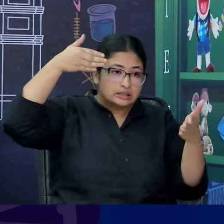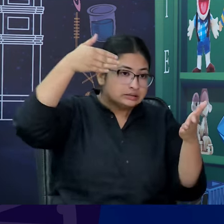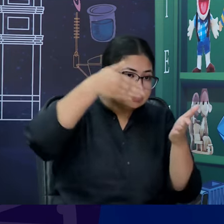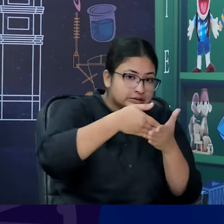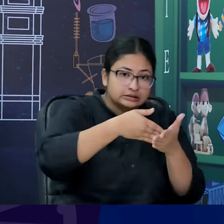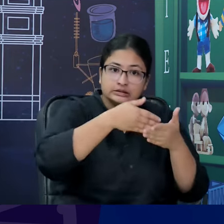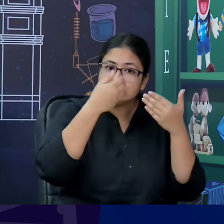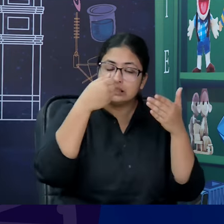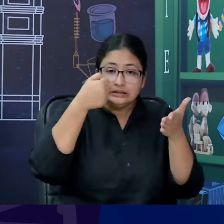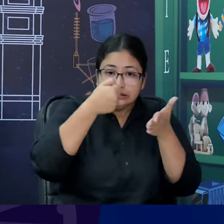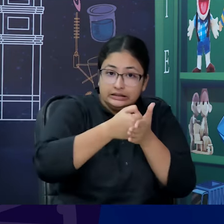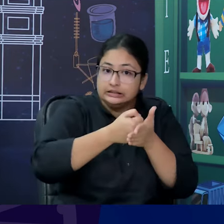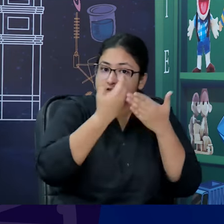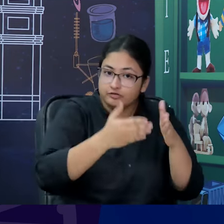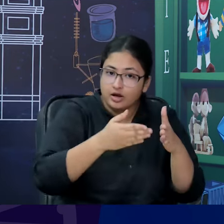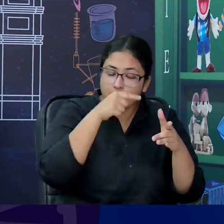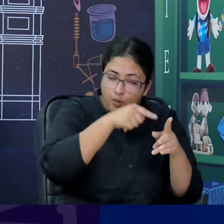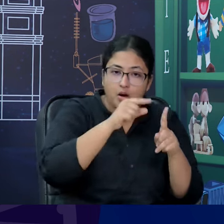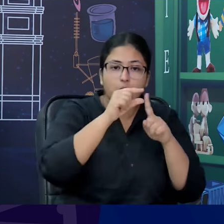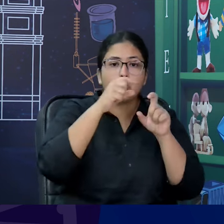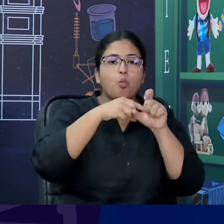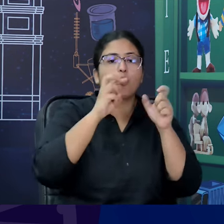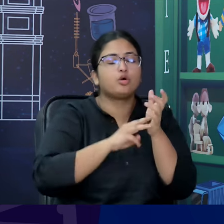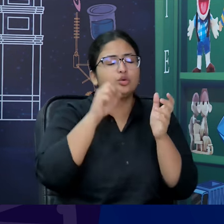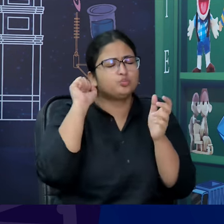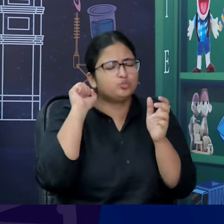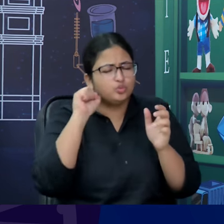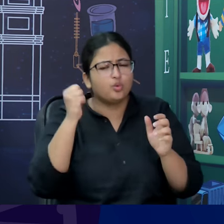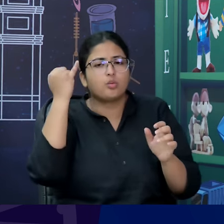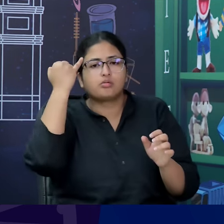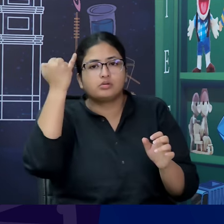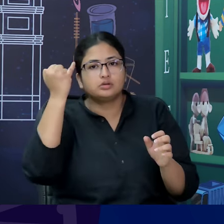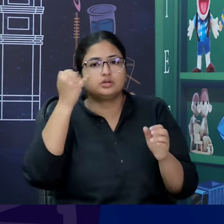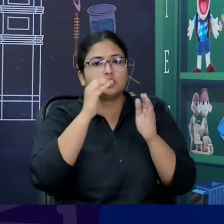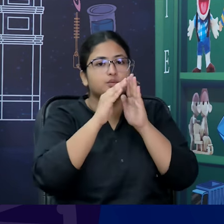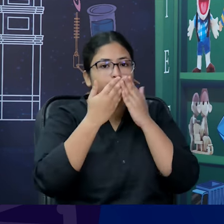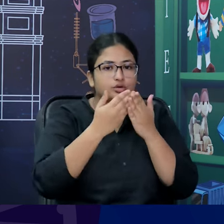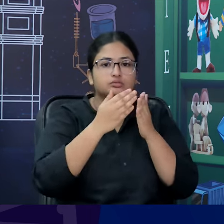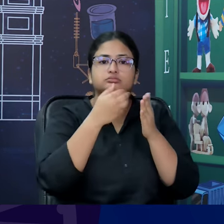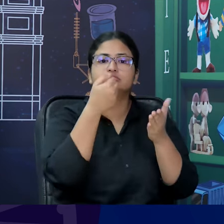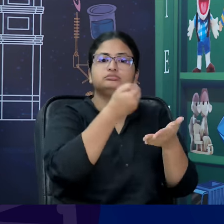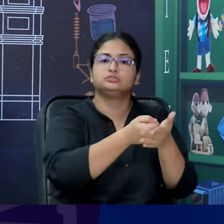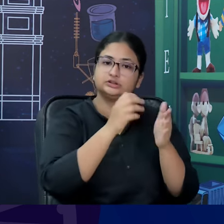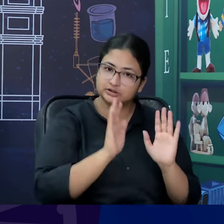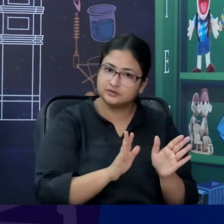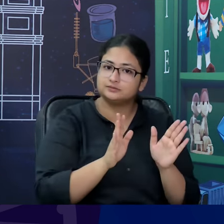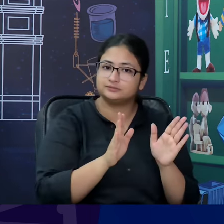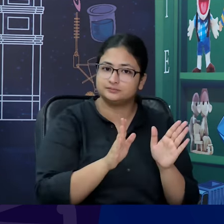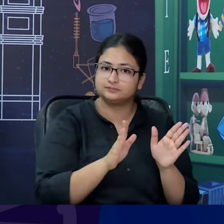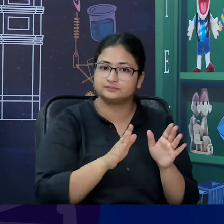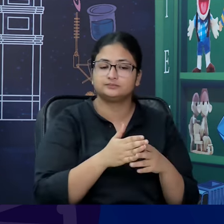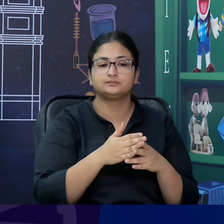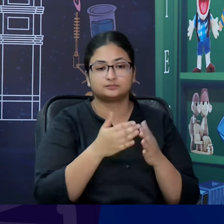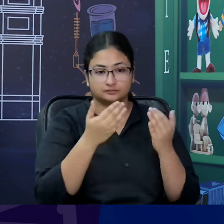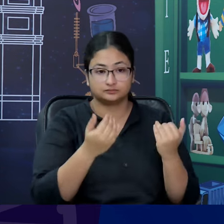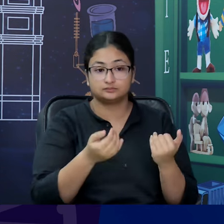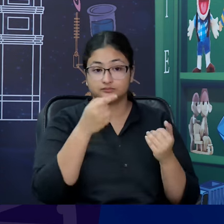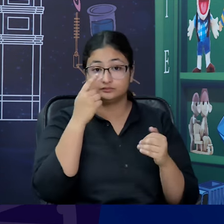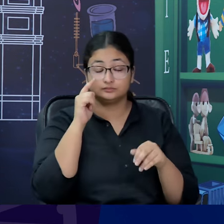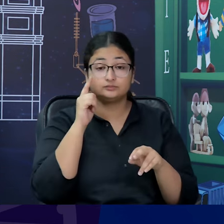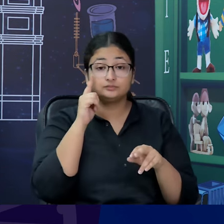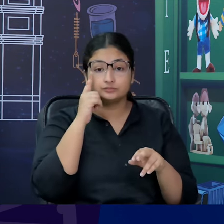सकती वहां हमारे कवि की कल्पना पहुंच जाती है तो और बच्चे अगर इसको प्रस्तुत करेंगे तो प्रसंग के अंदर यह अवश्य